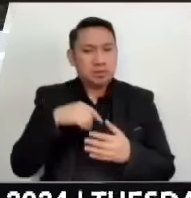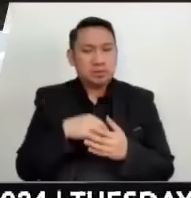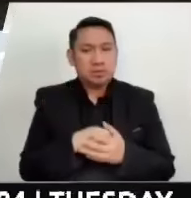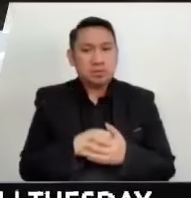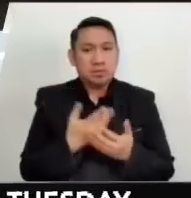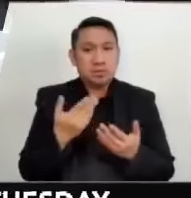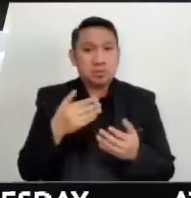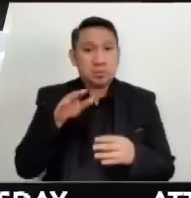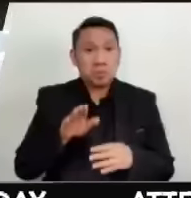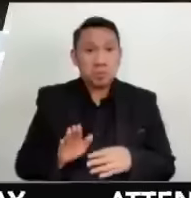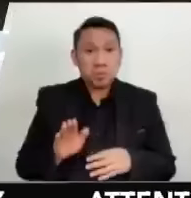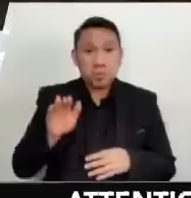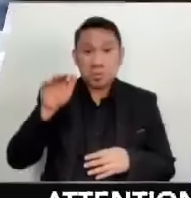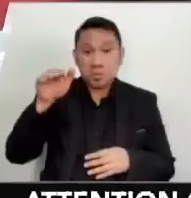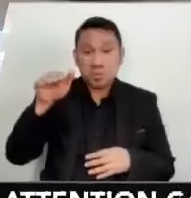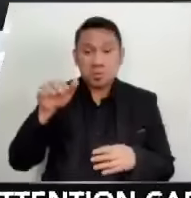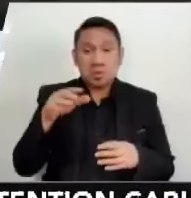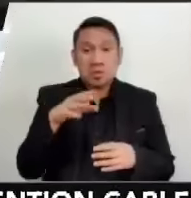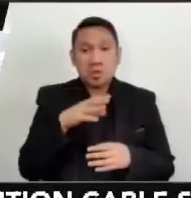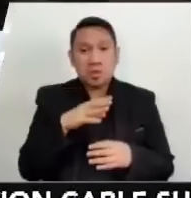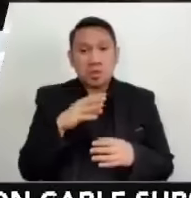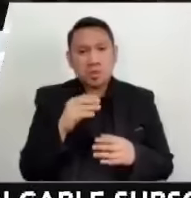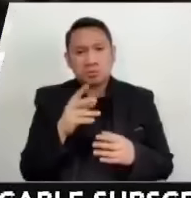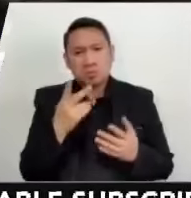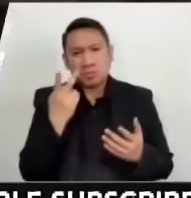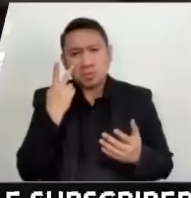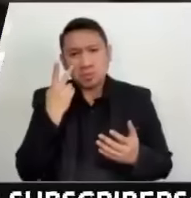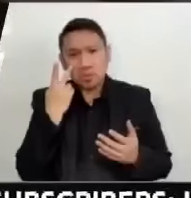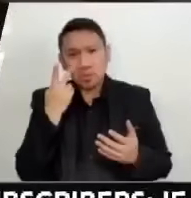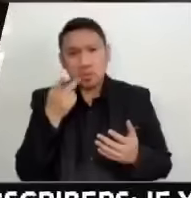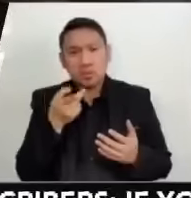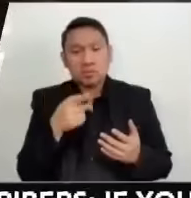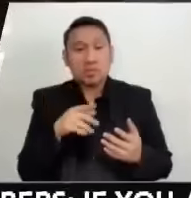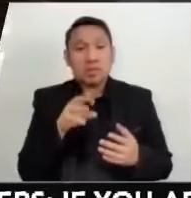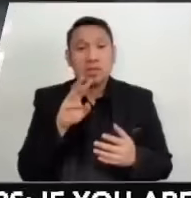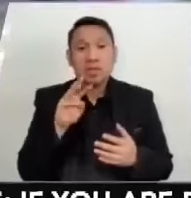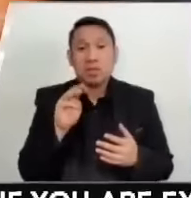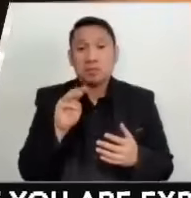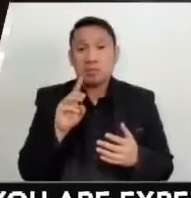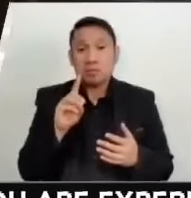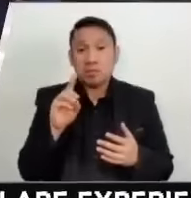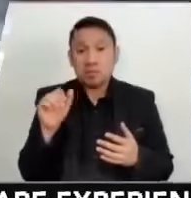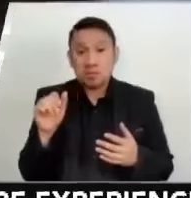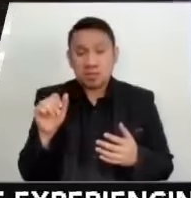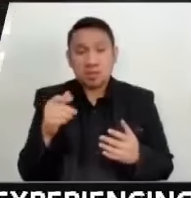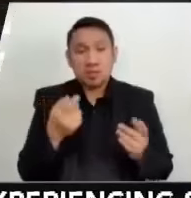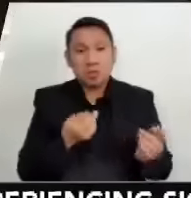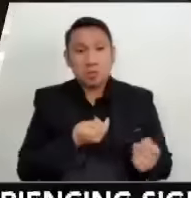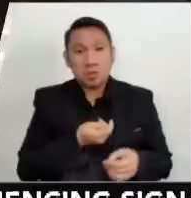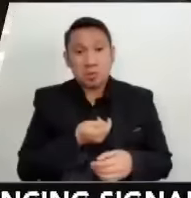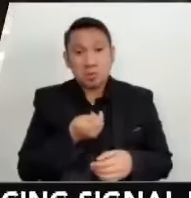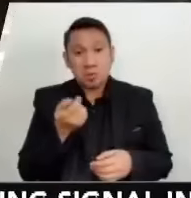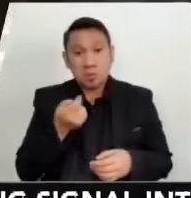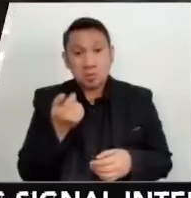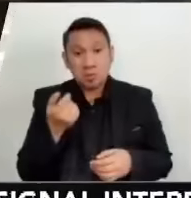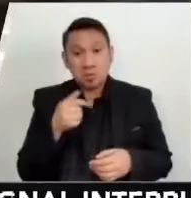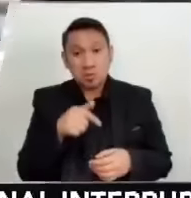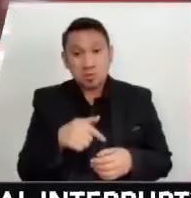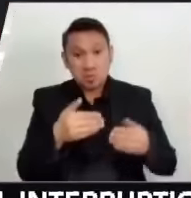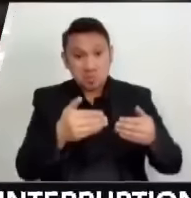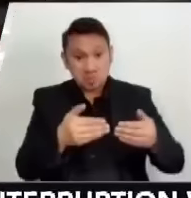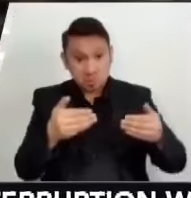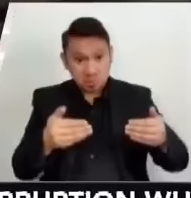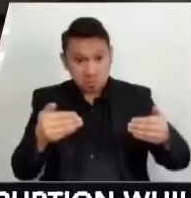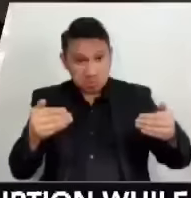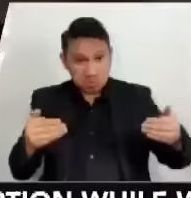northbound at kung tulad ng nakikita niyo abala yung mga tao ng MMDA sa pagtatanggal doon sa mga concrete at plastic barrier Na